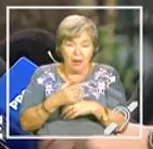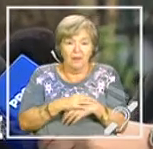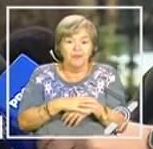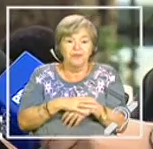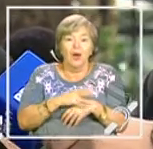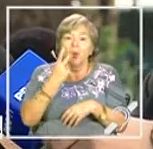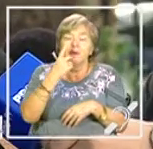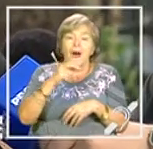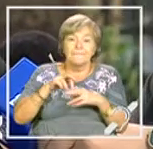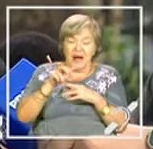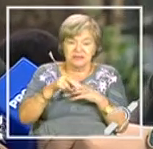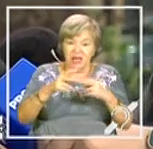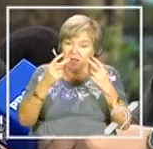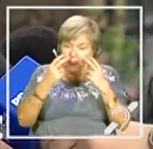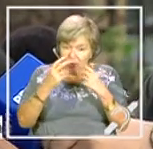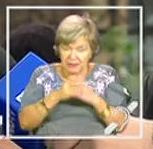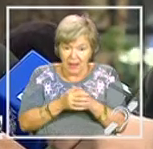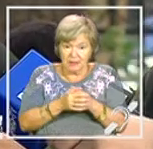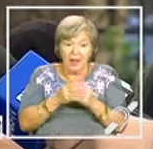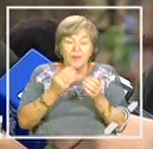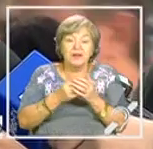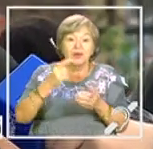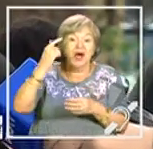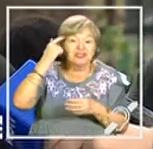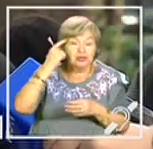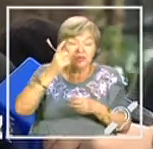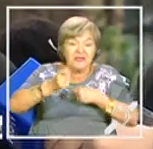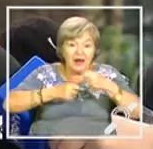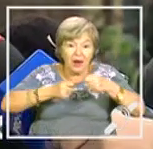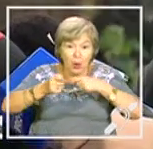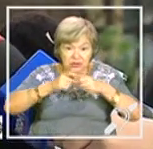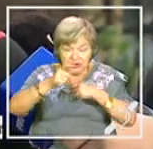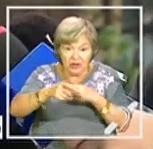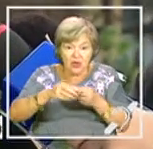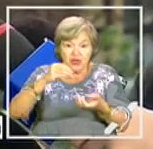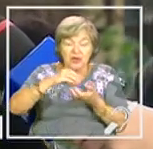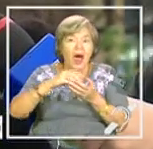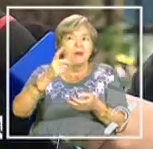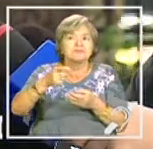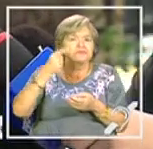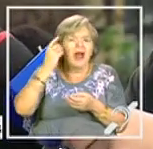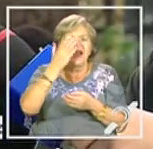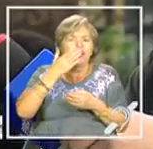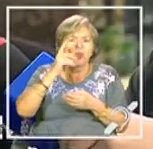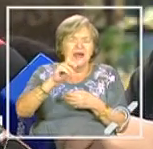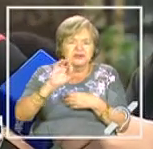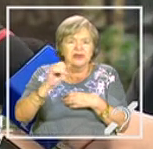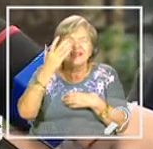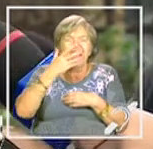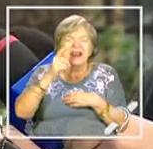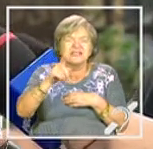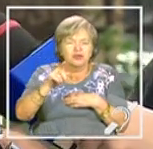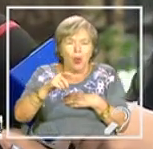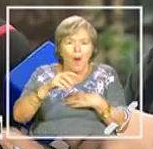un pas, fiindcă am știut să negociez profilându-l pe Victor Negrescu, el știind de la început,